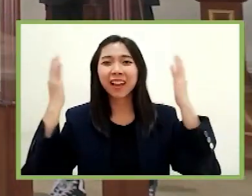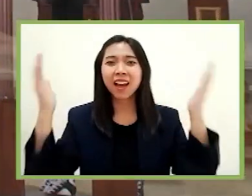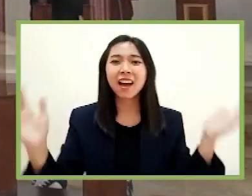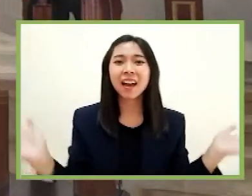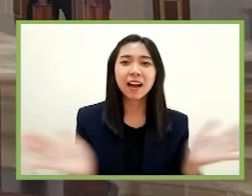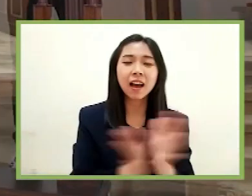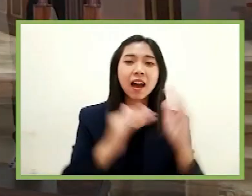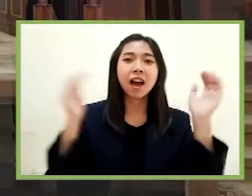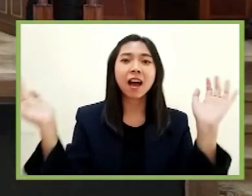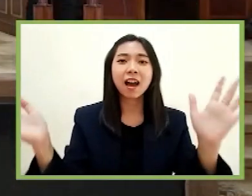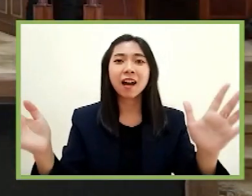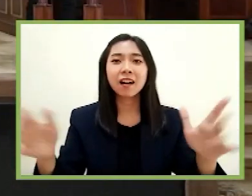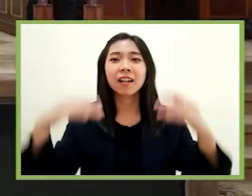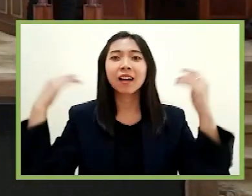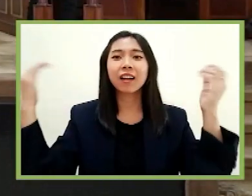yang